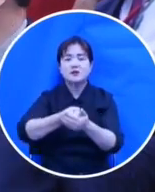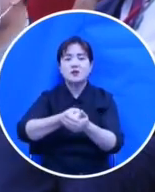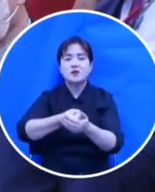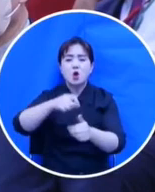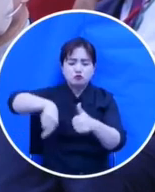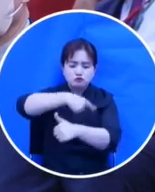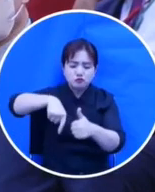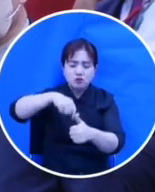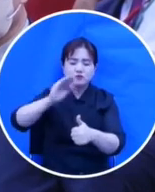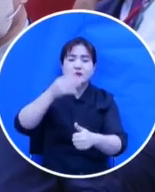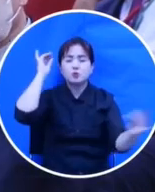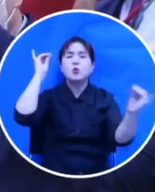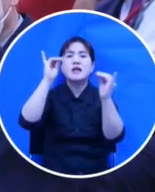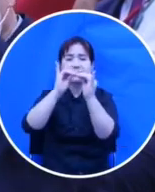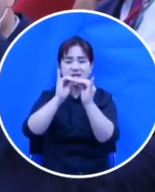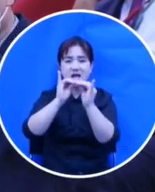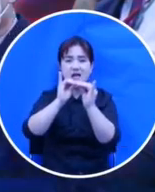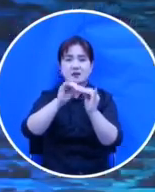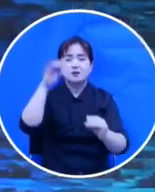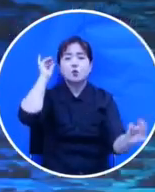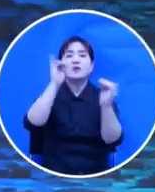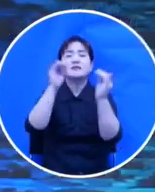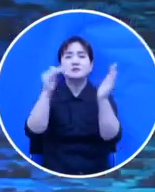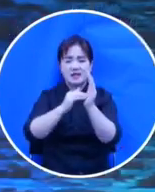진행해 주기를 동의합니다. 동의가 있습니다.